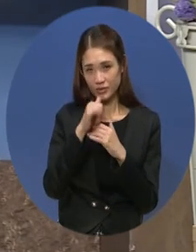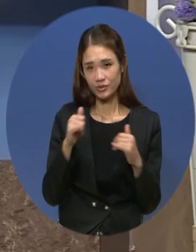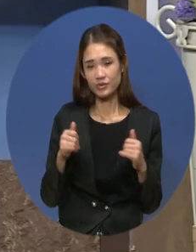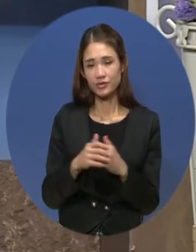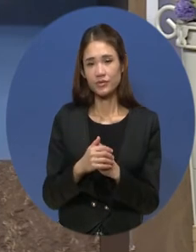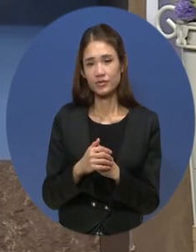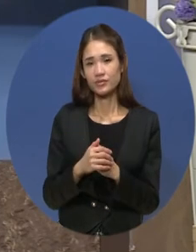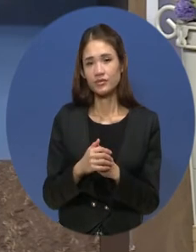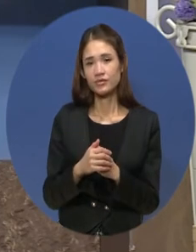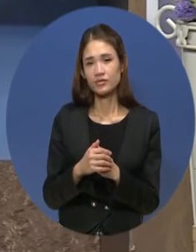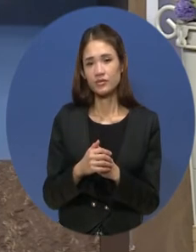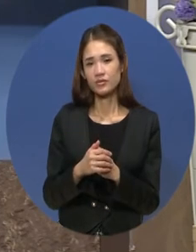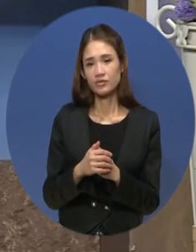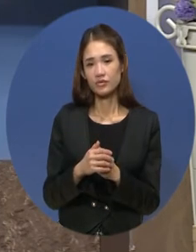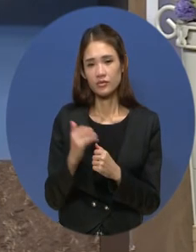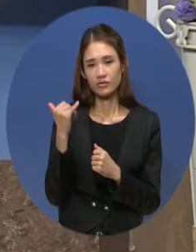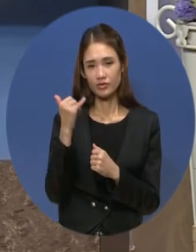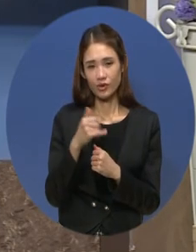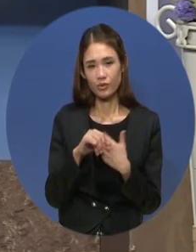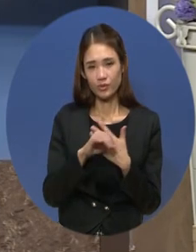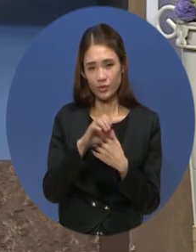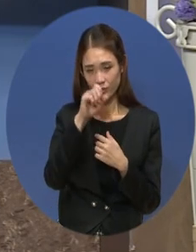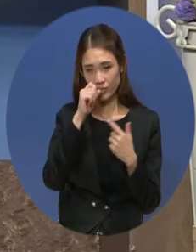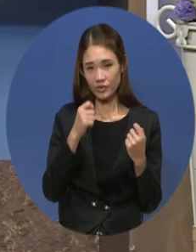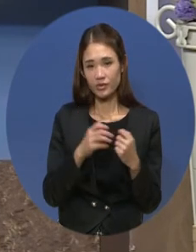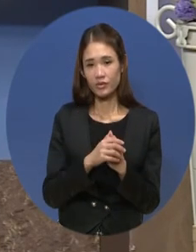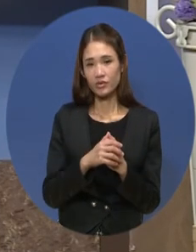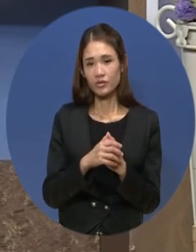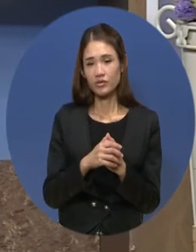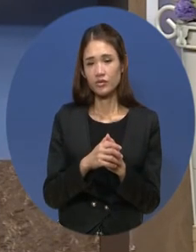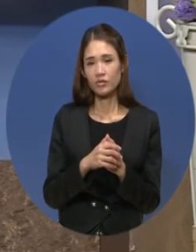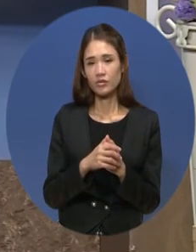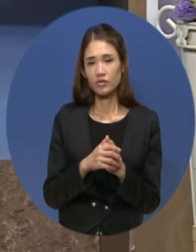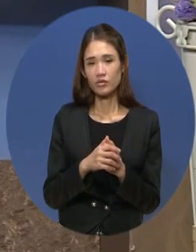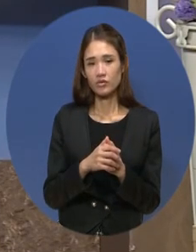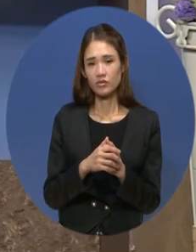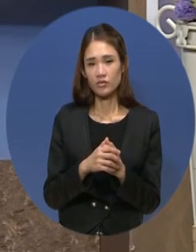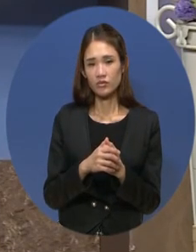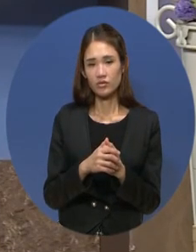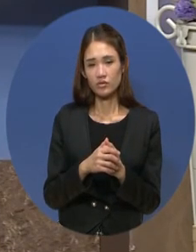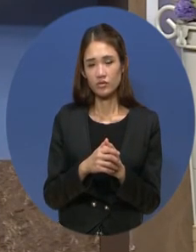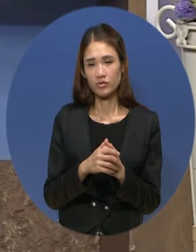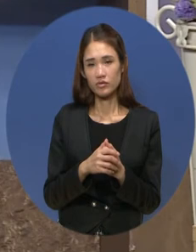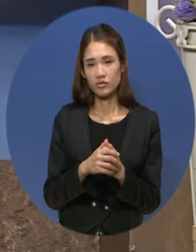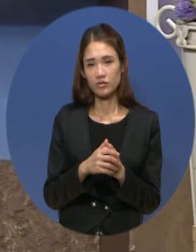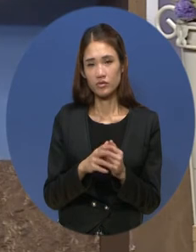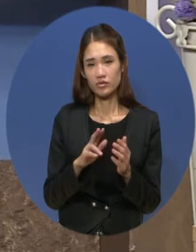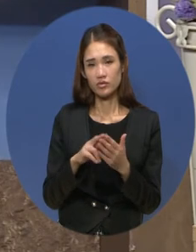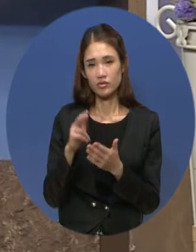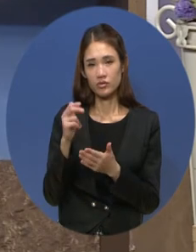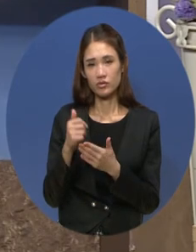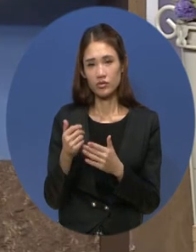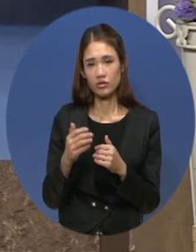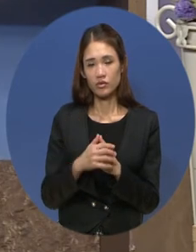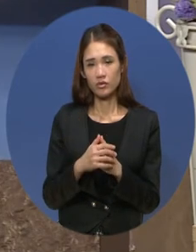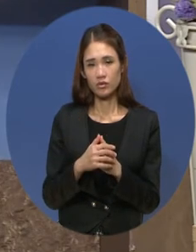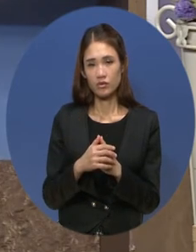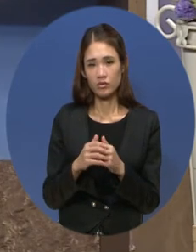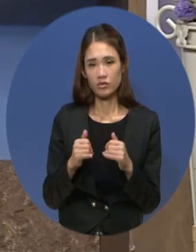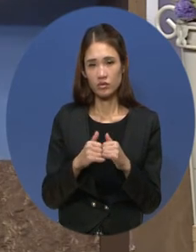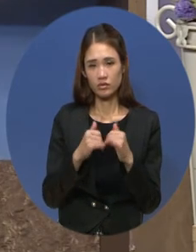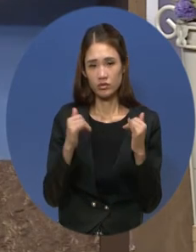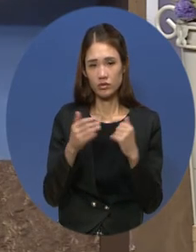부분이니까요 연락이 닿으면 좋겠습니다 아 그럼 센 터 장 님께